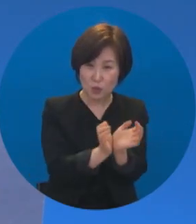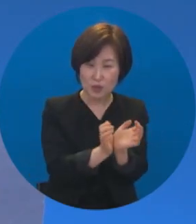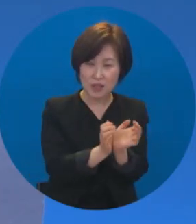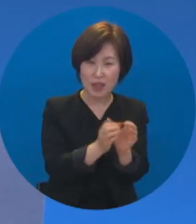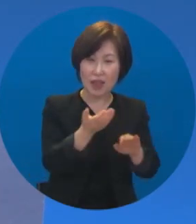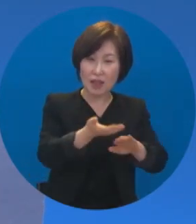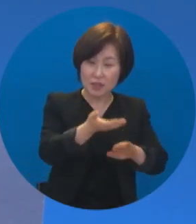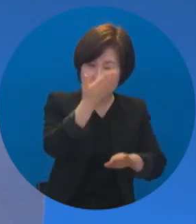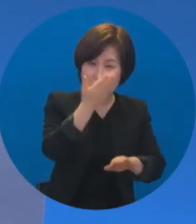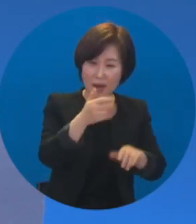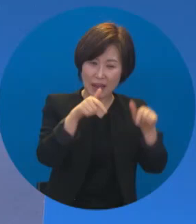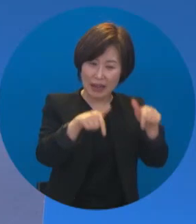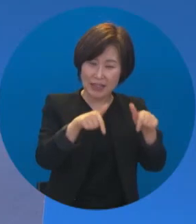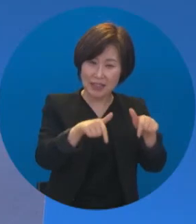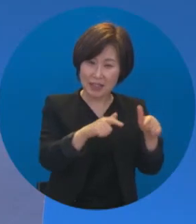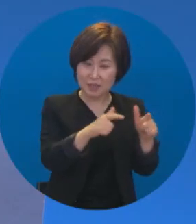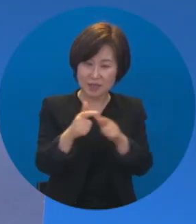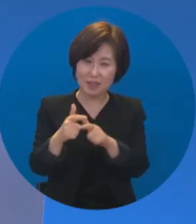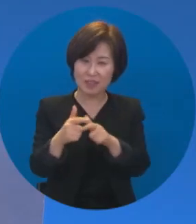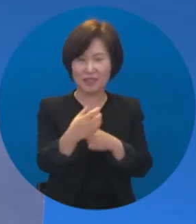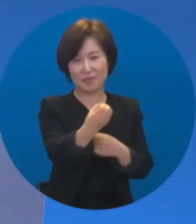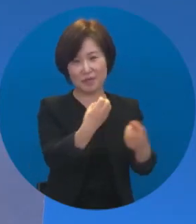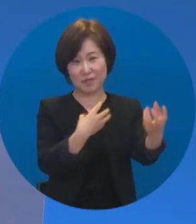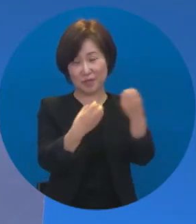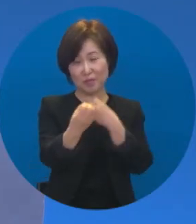또 간사님들을 통해 말씀해 주셨어요.